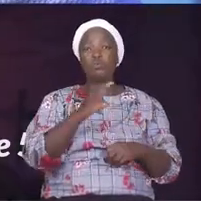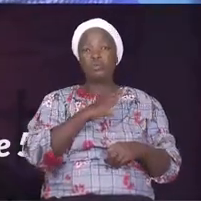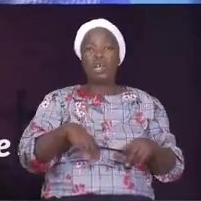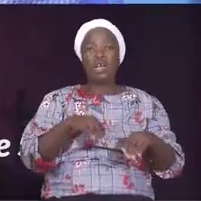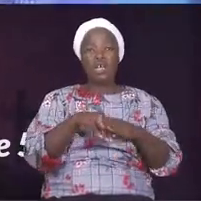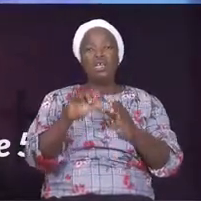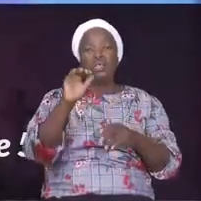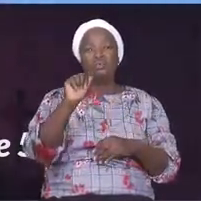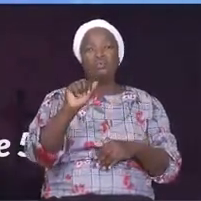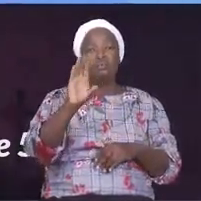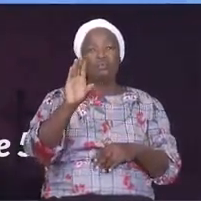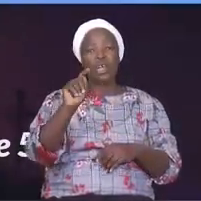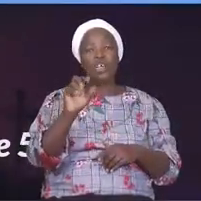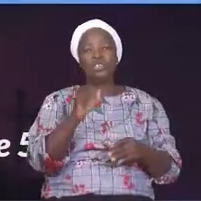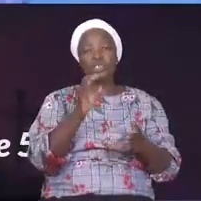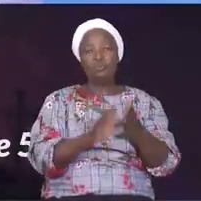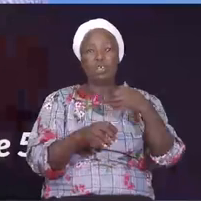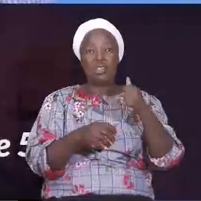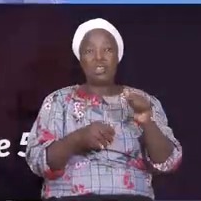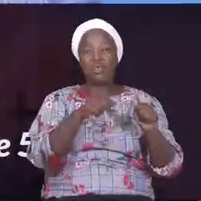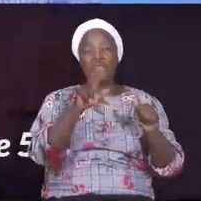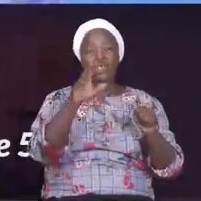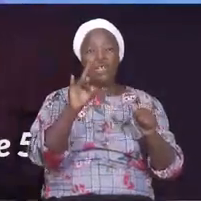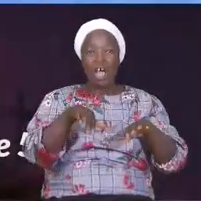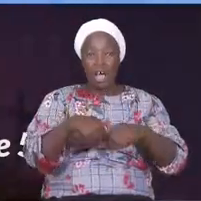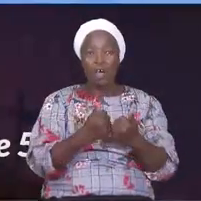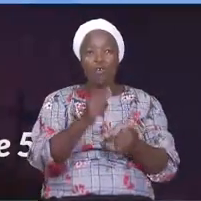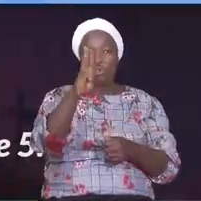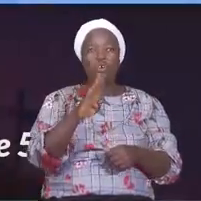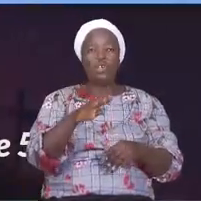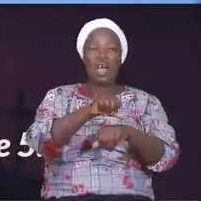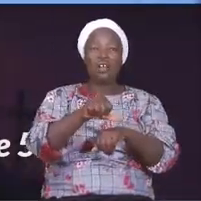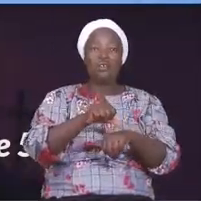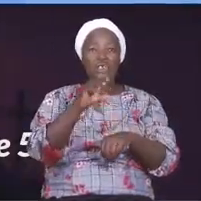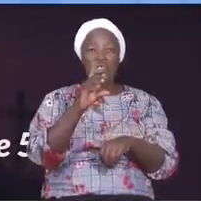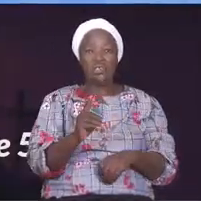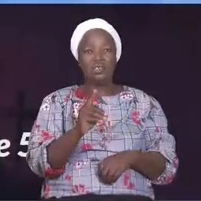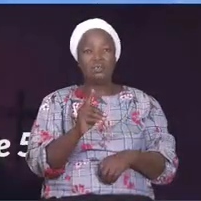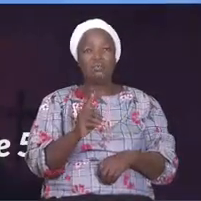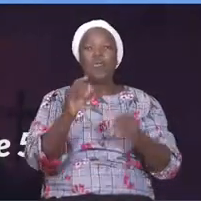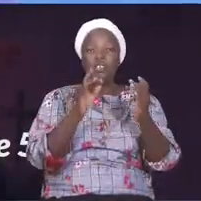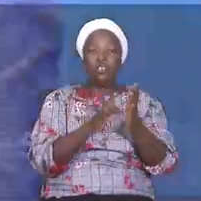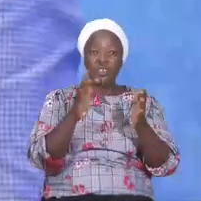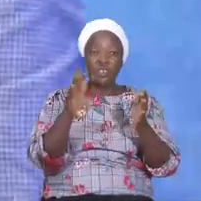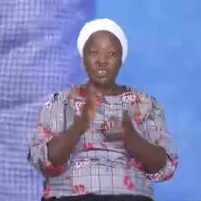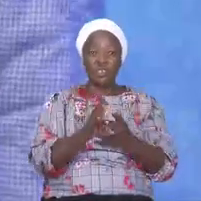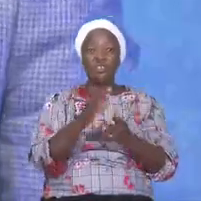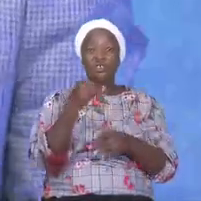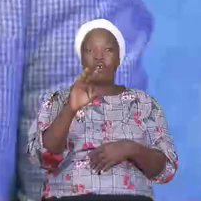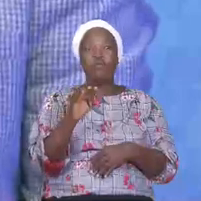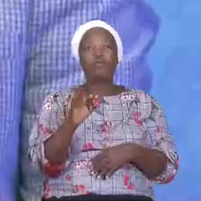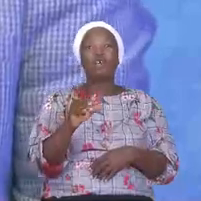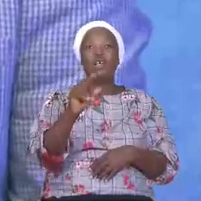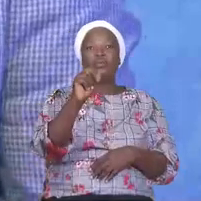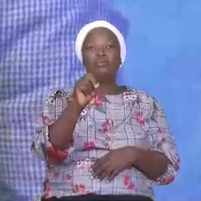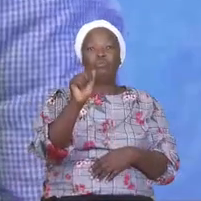allait là-bas avec sa puissance. La puissance de guérison, Actes des Apôtres, chapitre 10, verset 38.